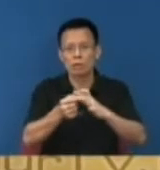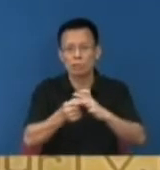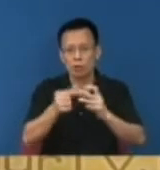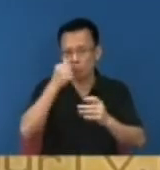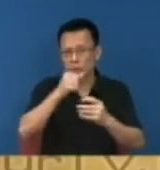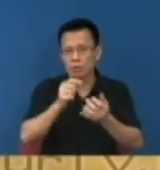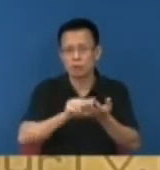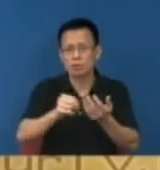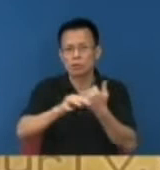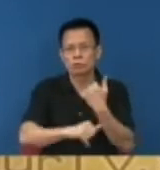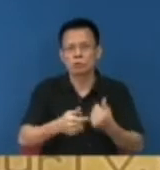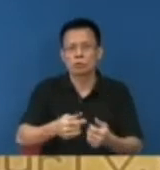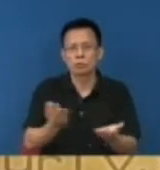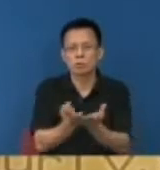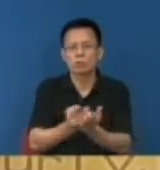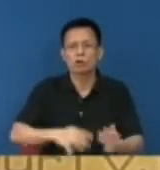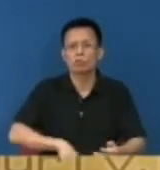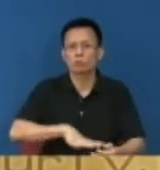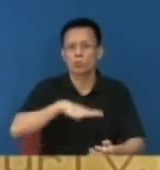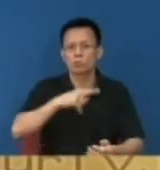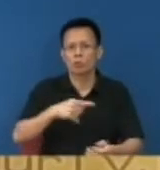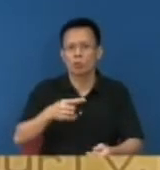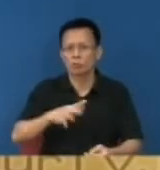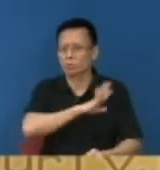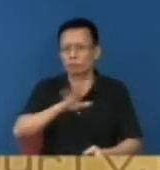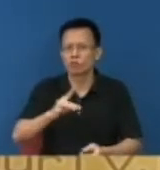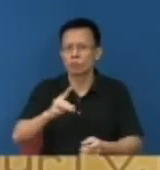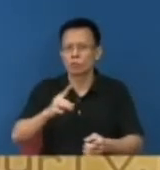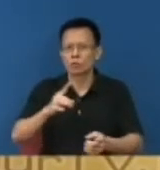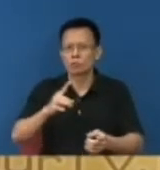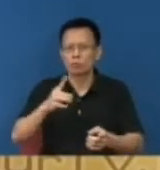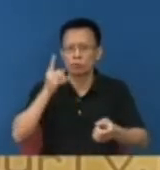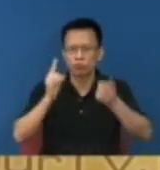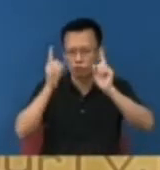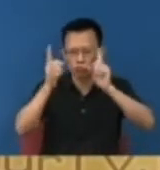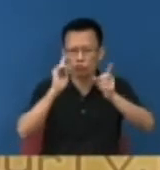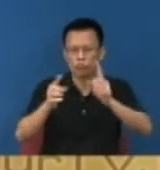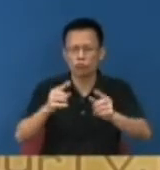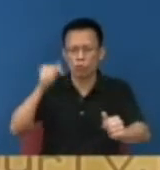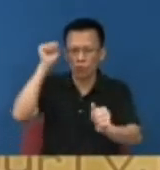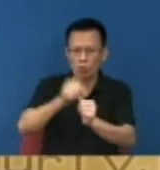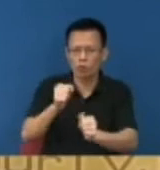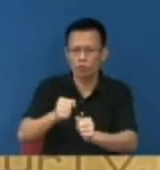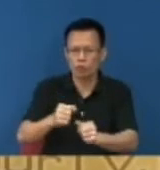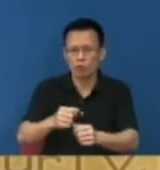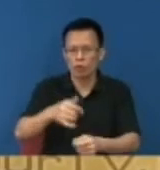又冇足夠嘅證據嘅時候，我哋唔會妄加指責，唔會落井下石，唔